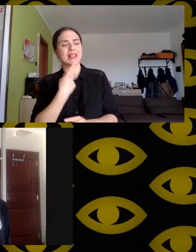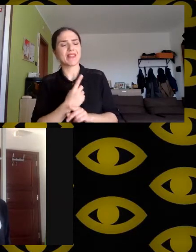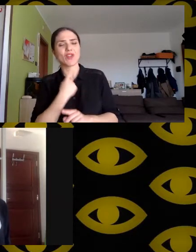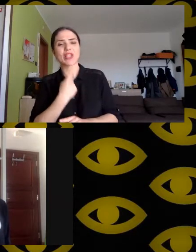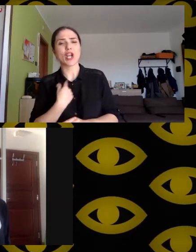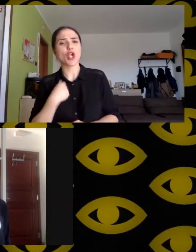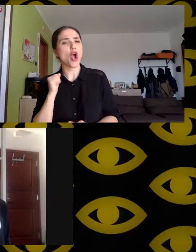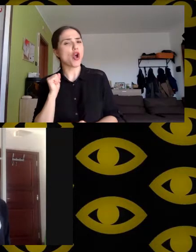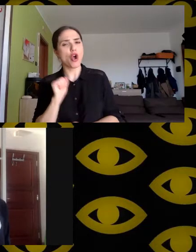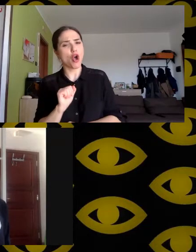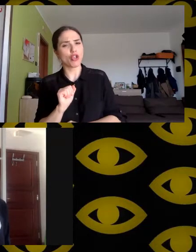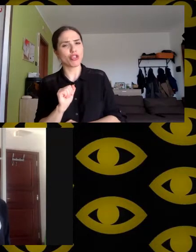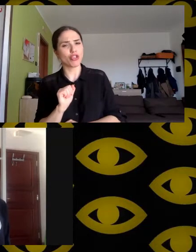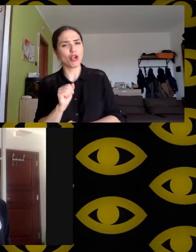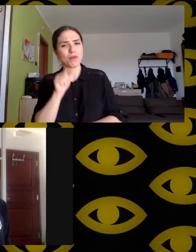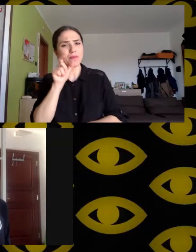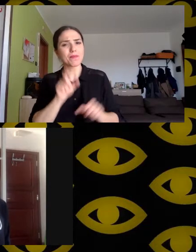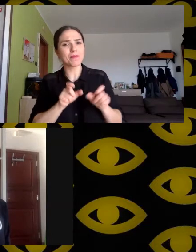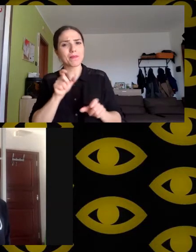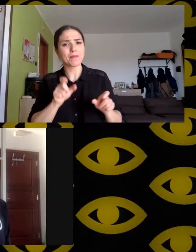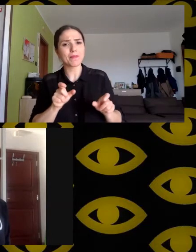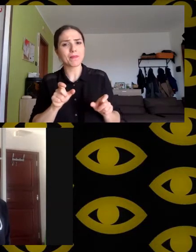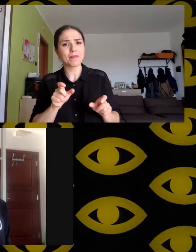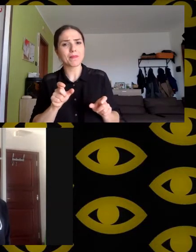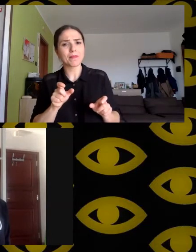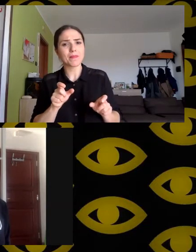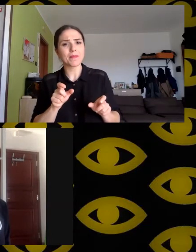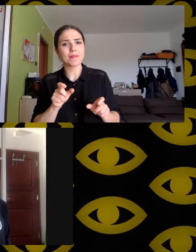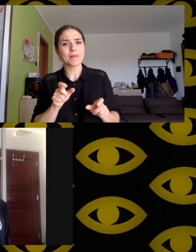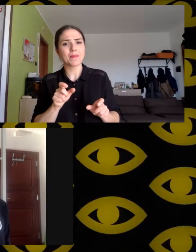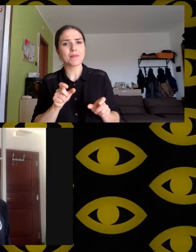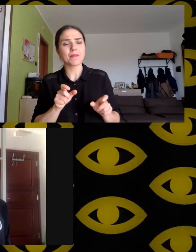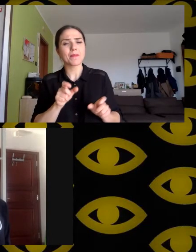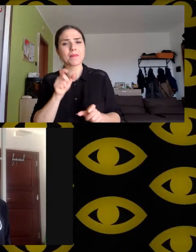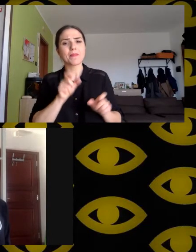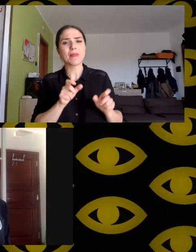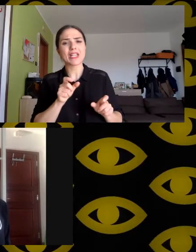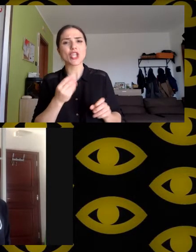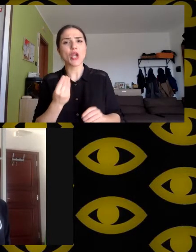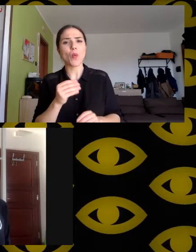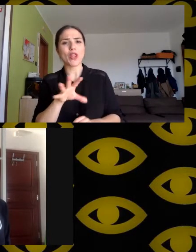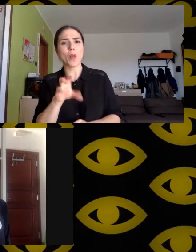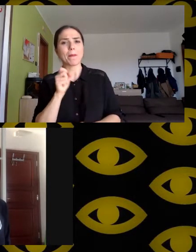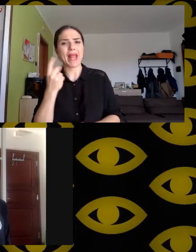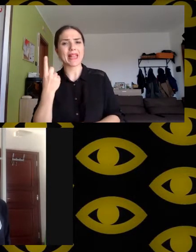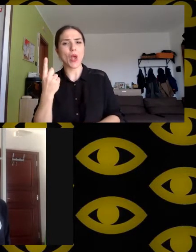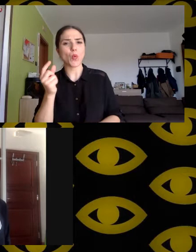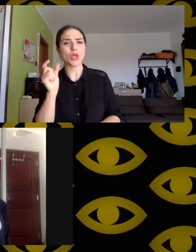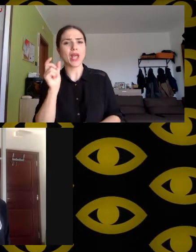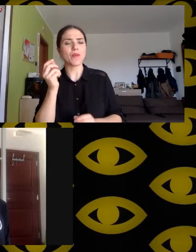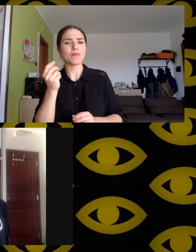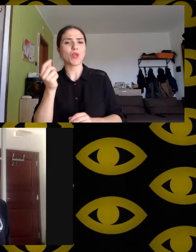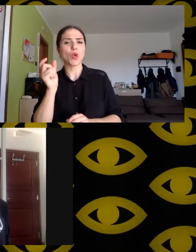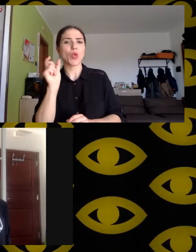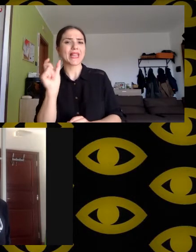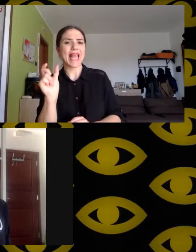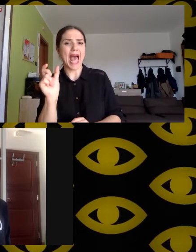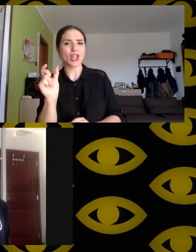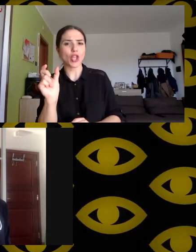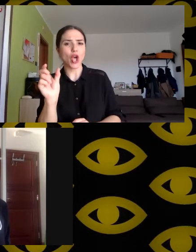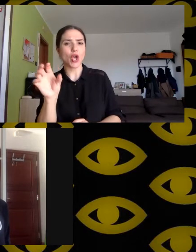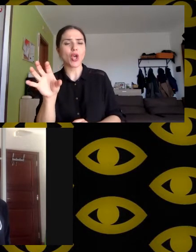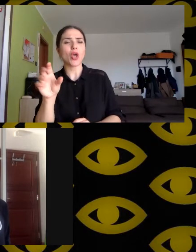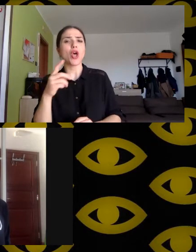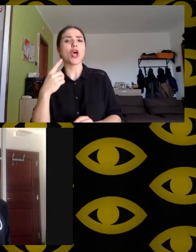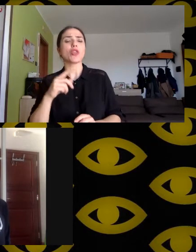che... nella statistica si chiama un po' statistica inferenziale, quando prendono un dato e quel dato viene generalizzato su tutta